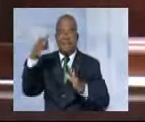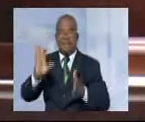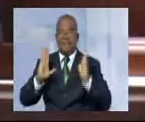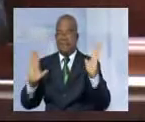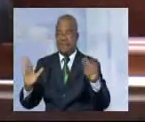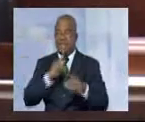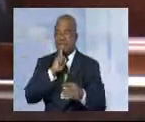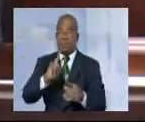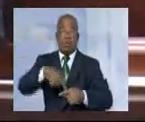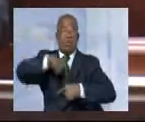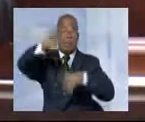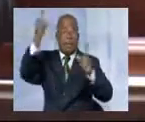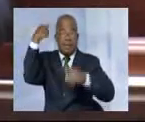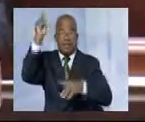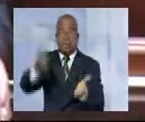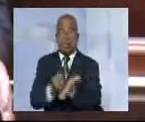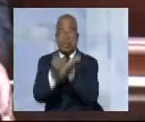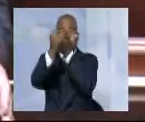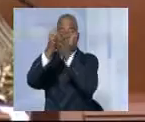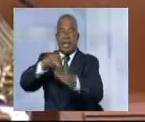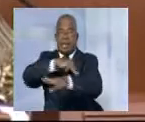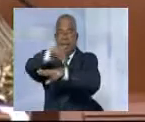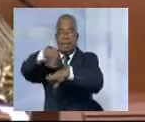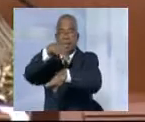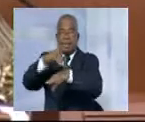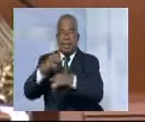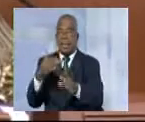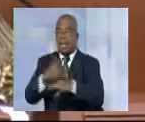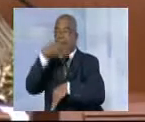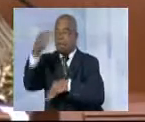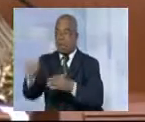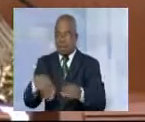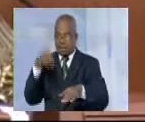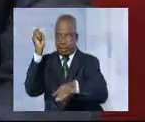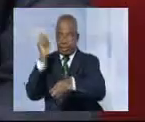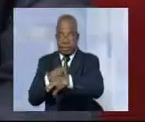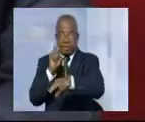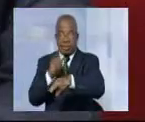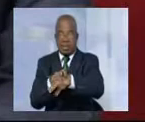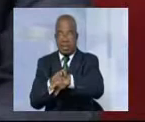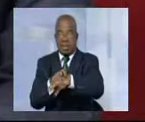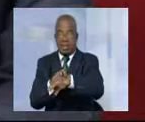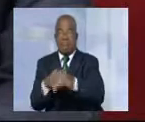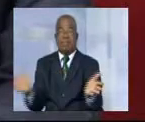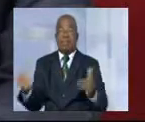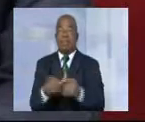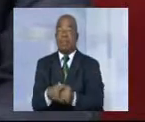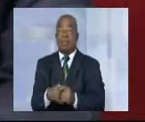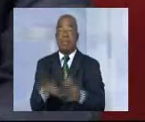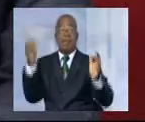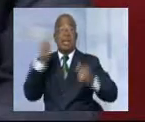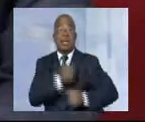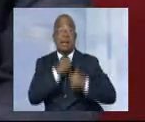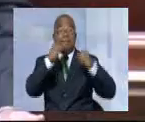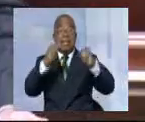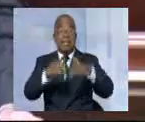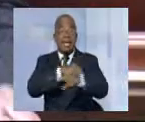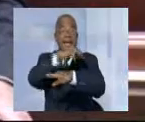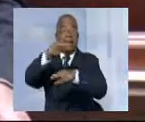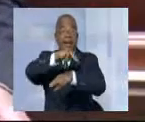les députés français. Le Premier ministre a notamment souligné que l'intervention militaire française au Mali était une réussite politique et